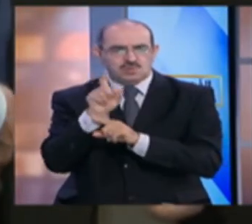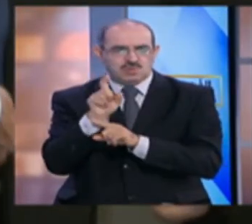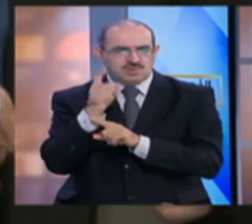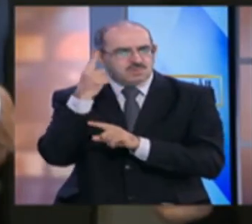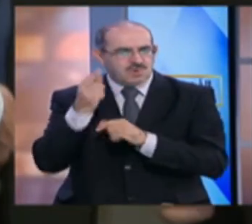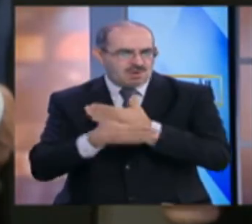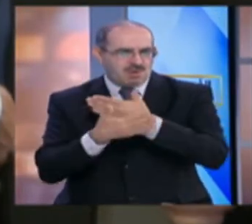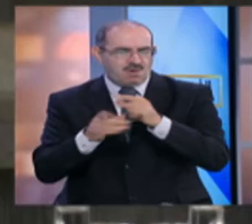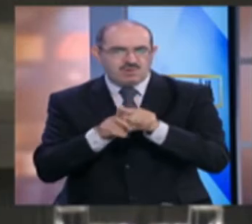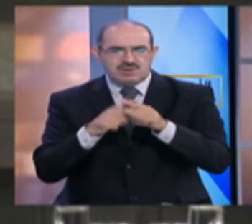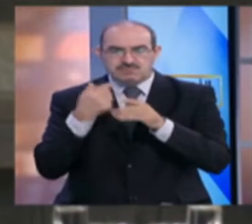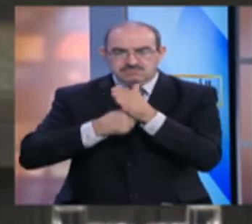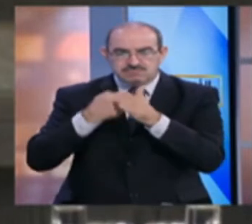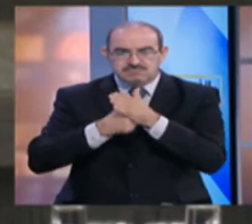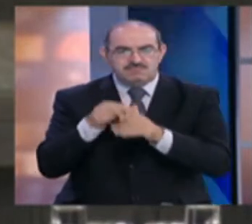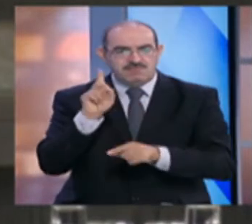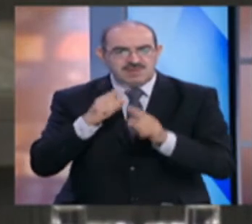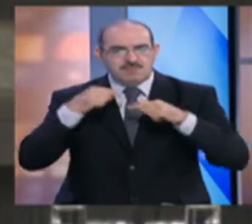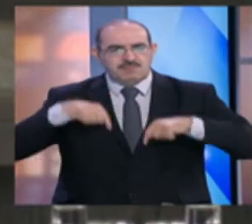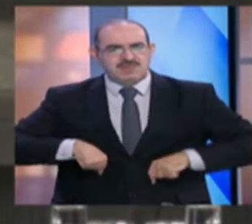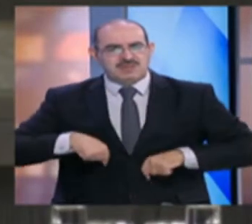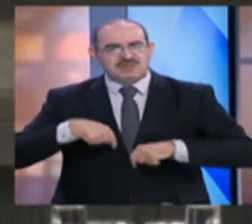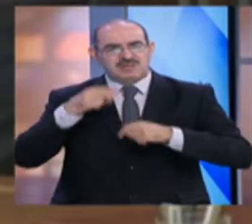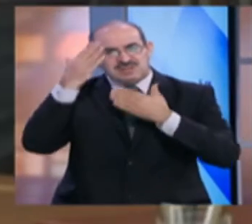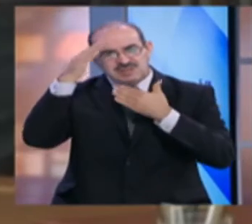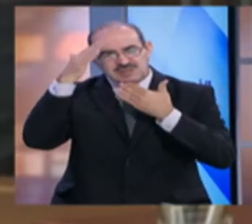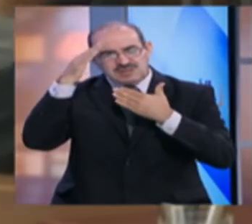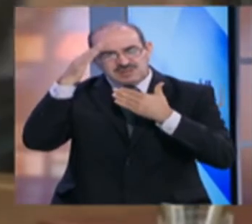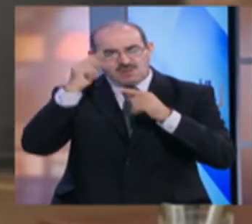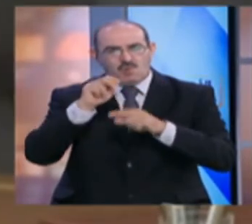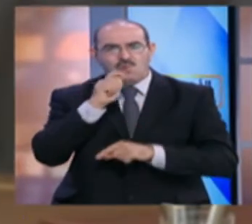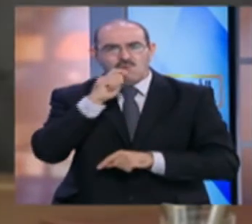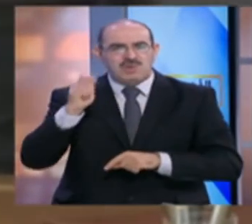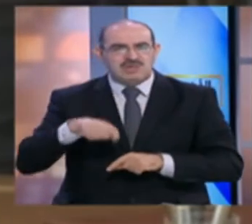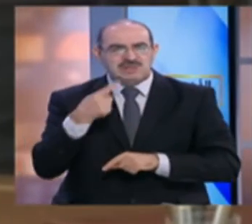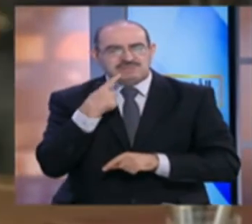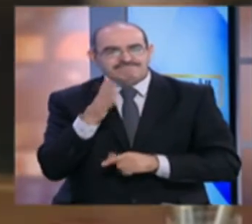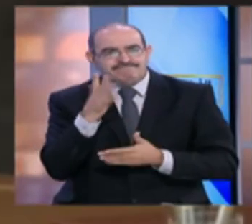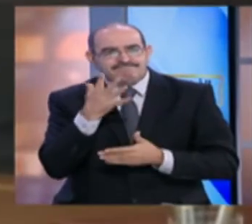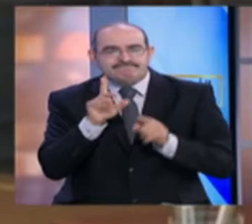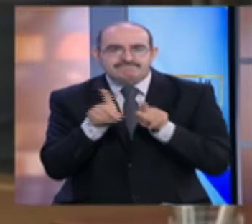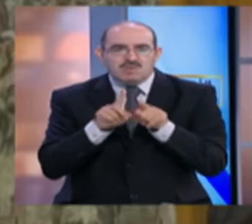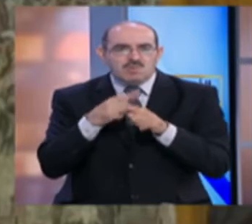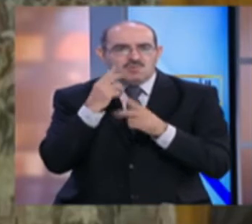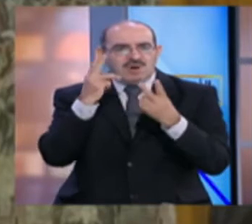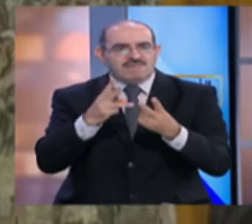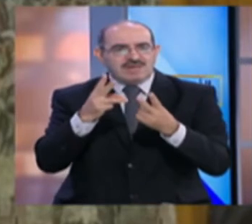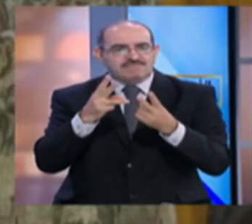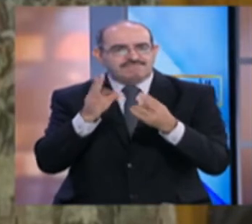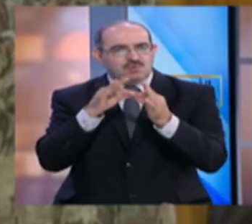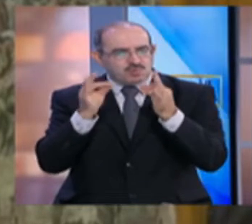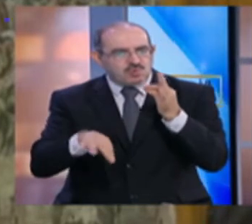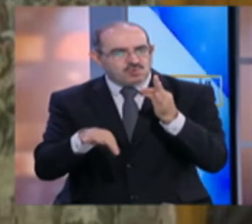ورغم أهمية المسعى، إلا أن وزير خارجية أوكرانيا ديمترو كوليبا أبدى تشاؤمه في التوصل مع لافروف